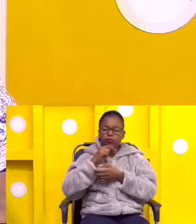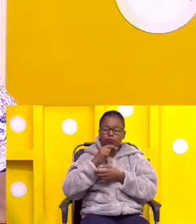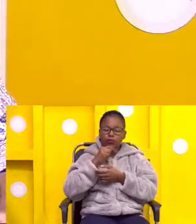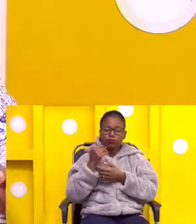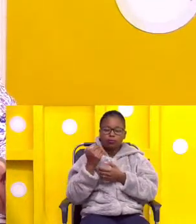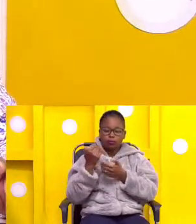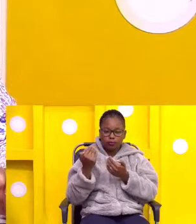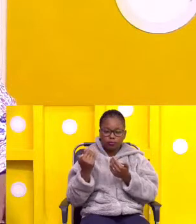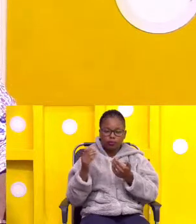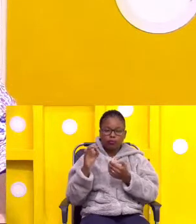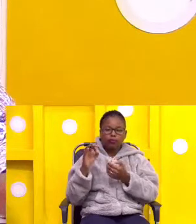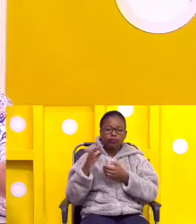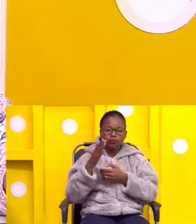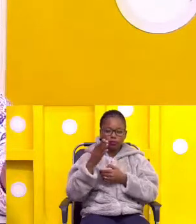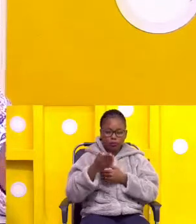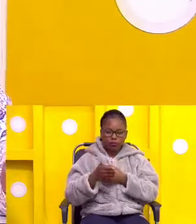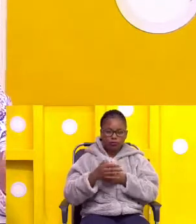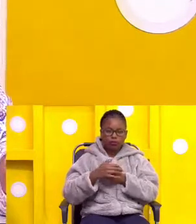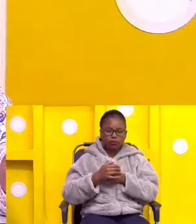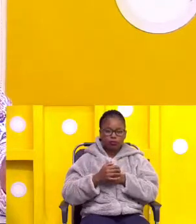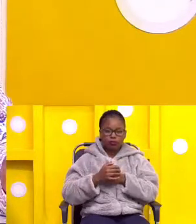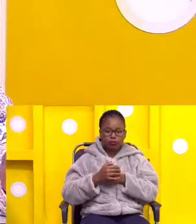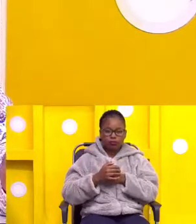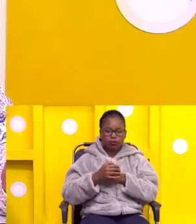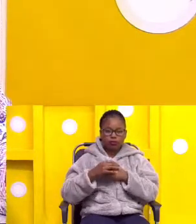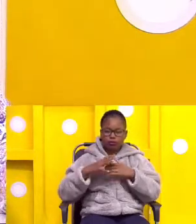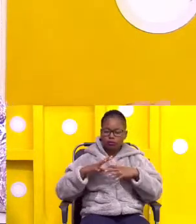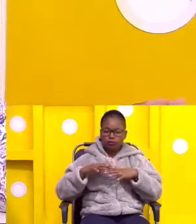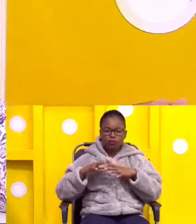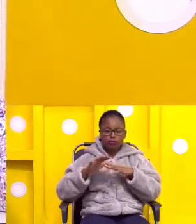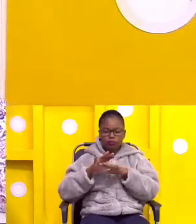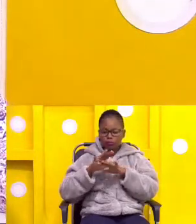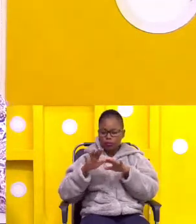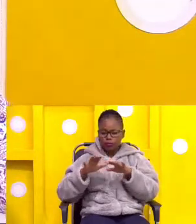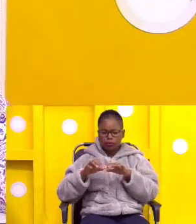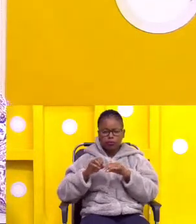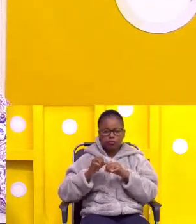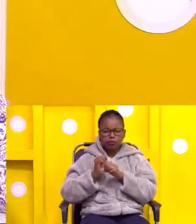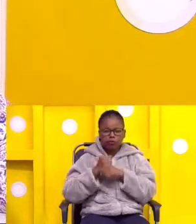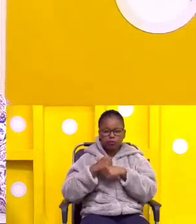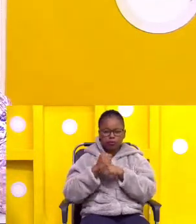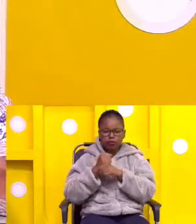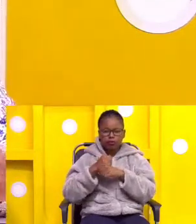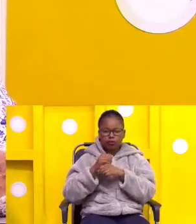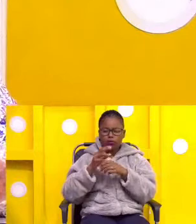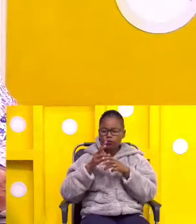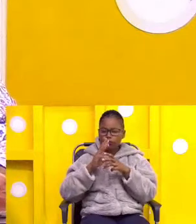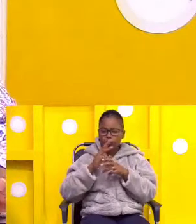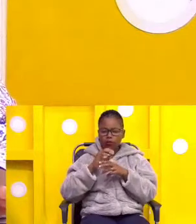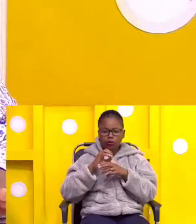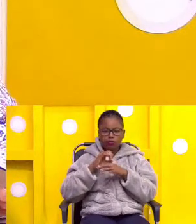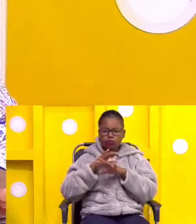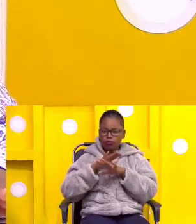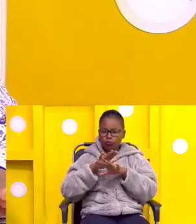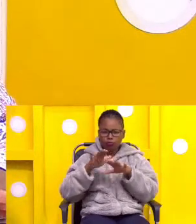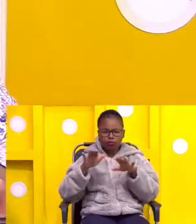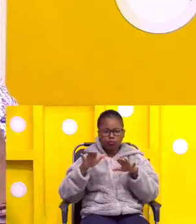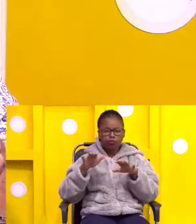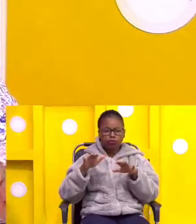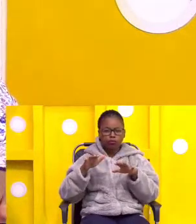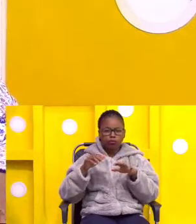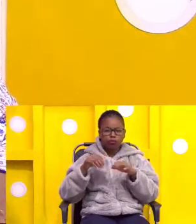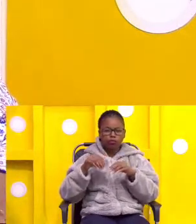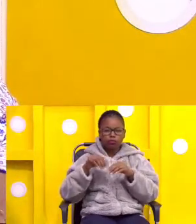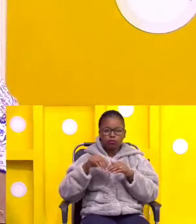ucio umuthi ona ngimwana ndungiuga ni mari mejaga ma kioro ndungiuga ni mari mejaga ma mai ndungiuga ni andu